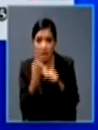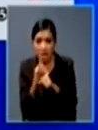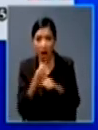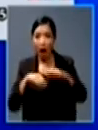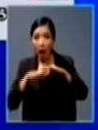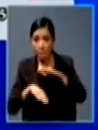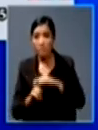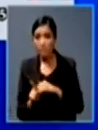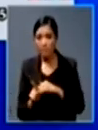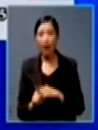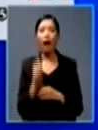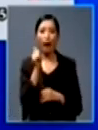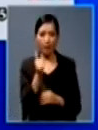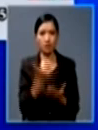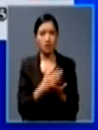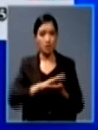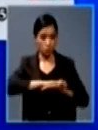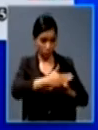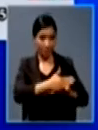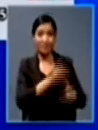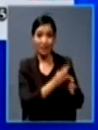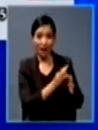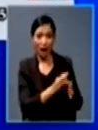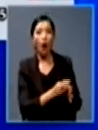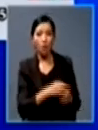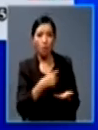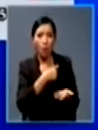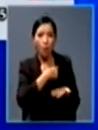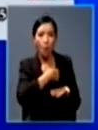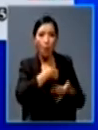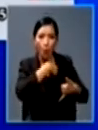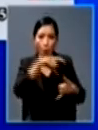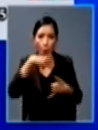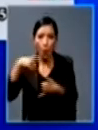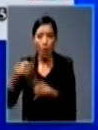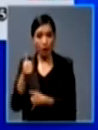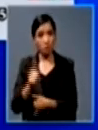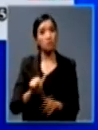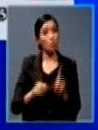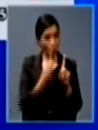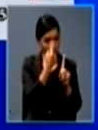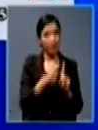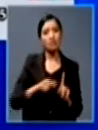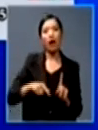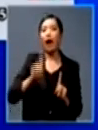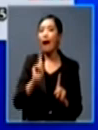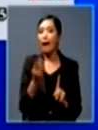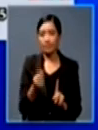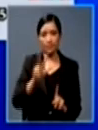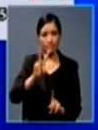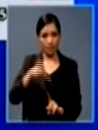ะมีเงินนะฮะเข้าบัญชีให้ 3,000 บาทนะครับ 3,000 บาทนะฮะในจำนวนนี้นี่มีประมาณ